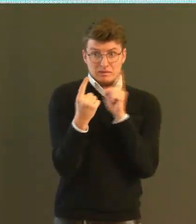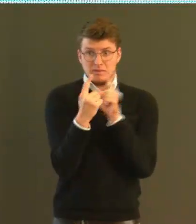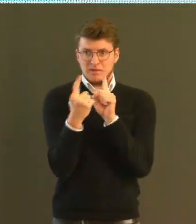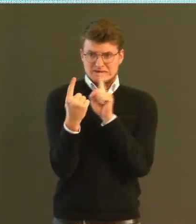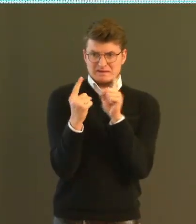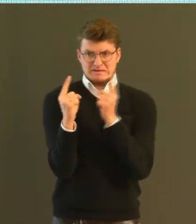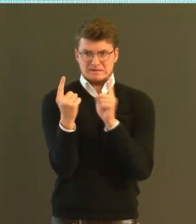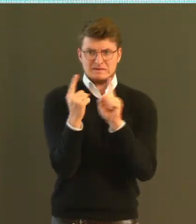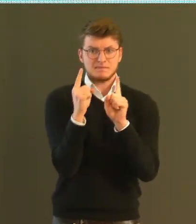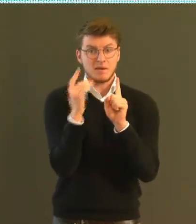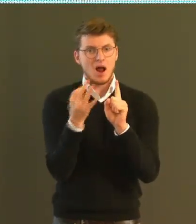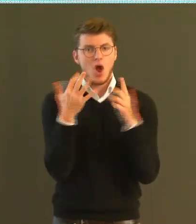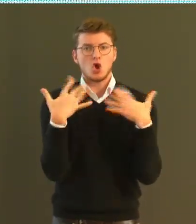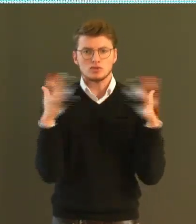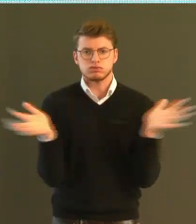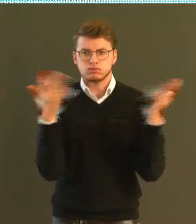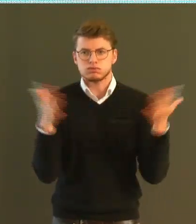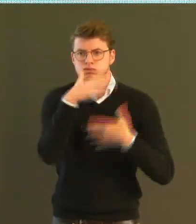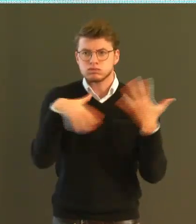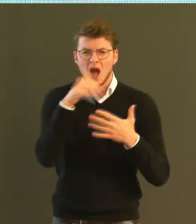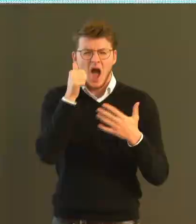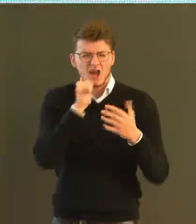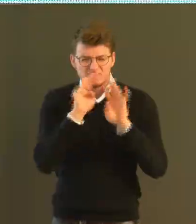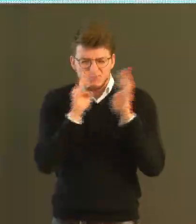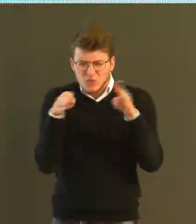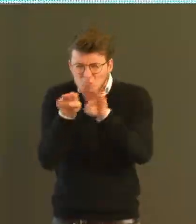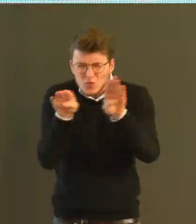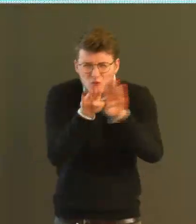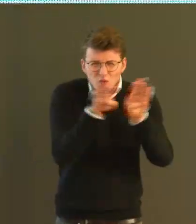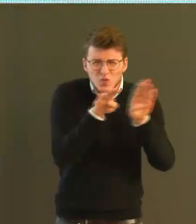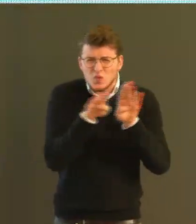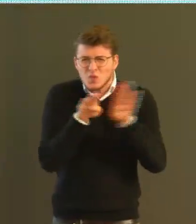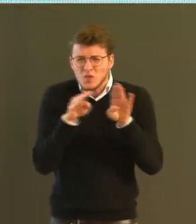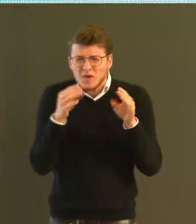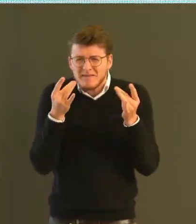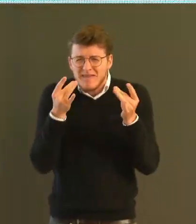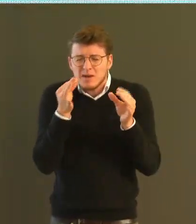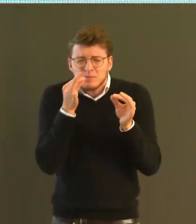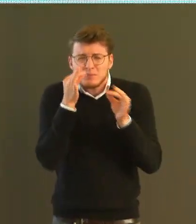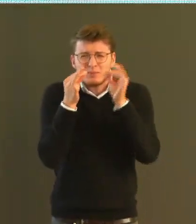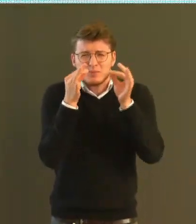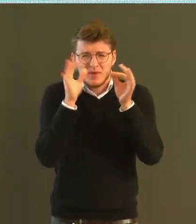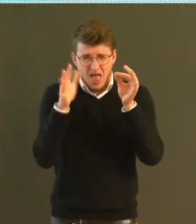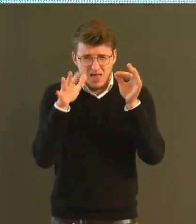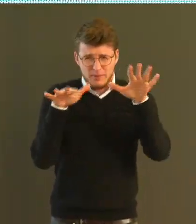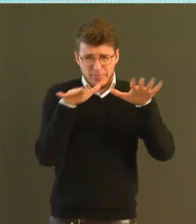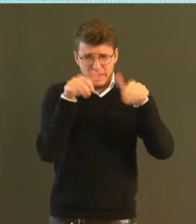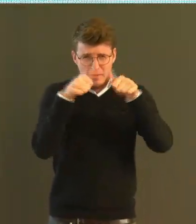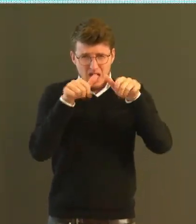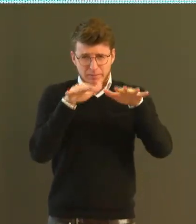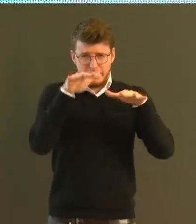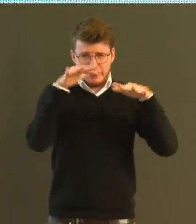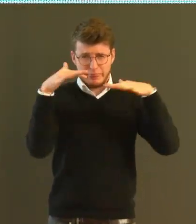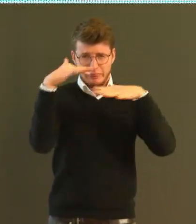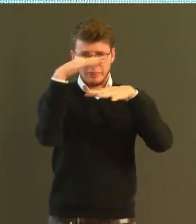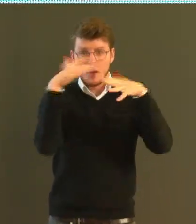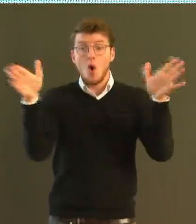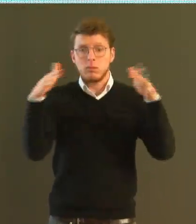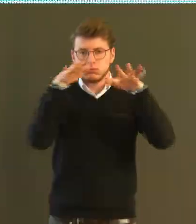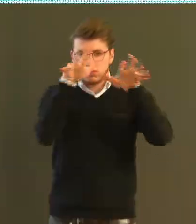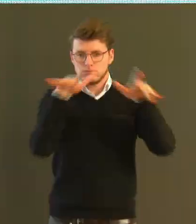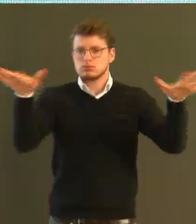claude evin qu'une fan de reprendre les invendus est mauvaise dans des